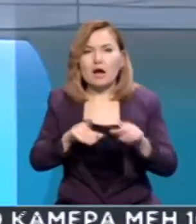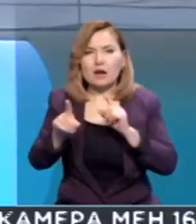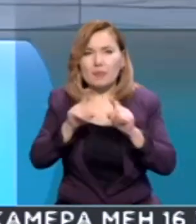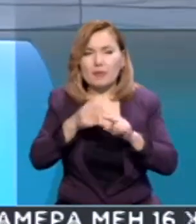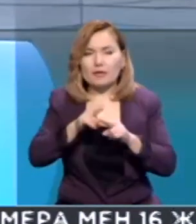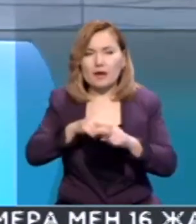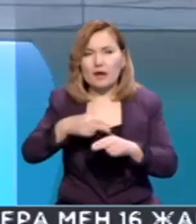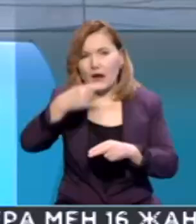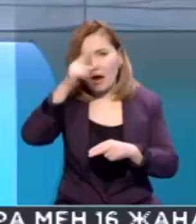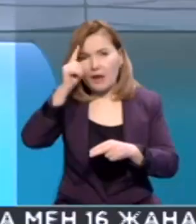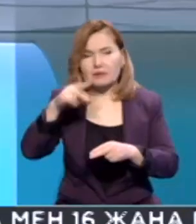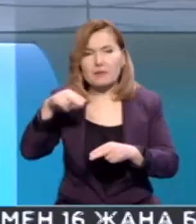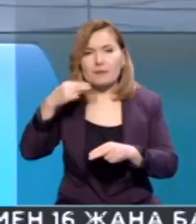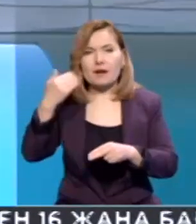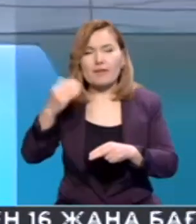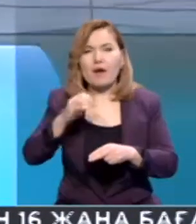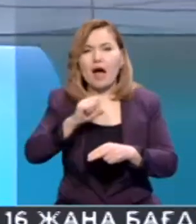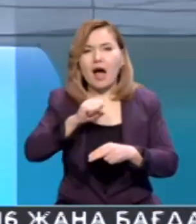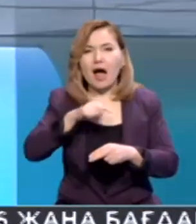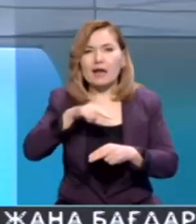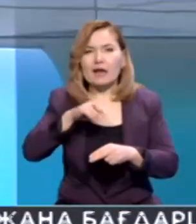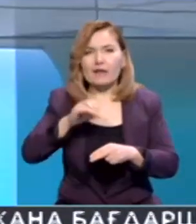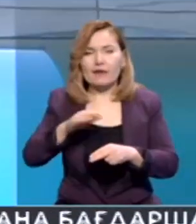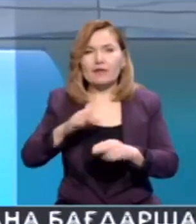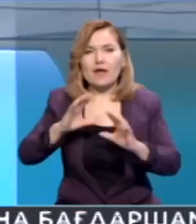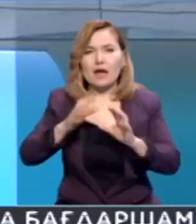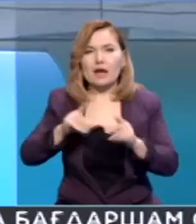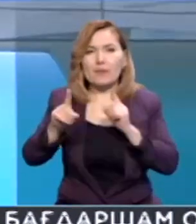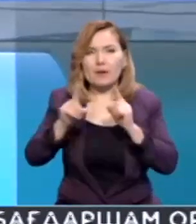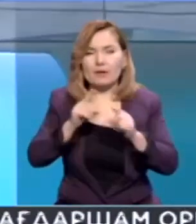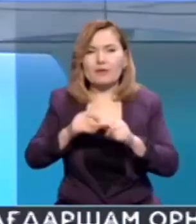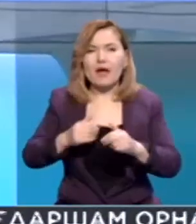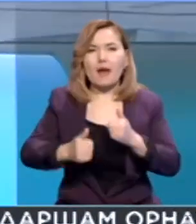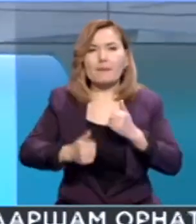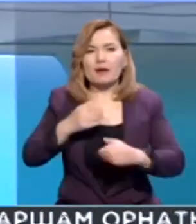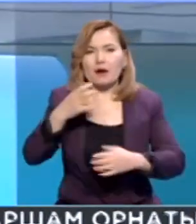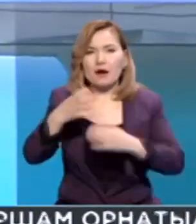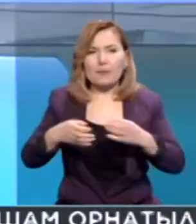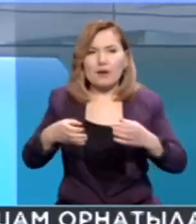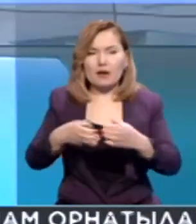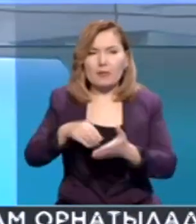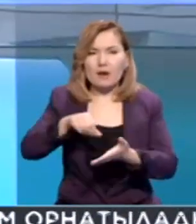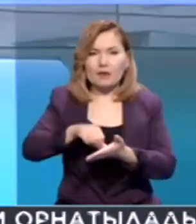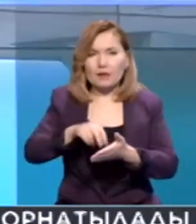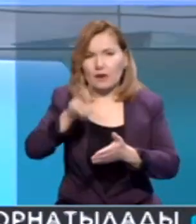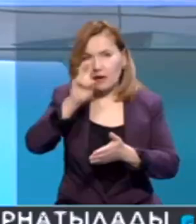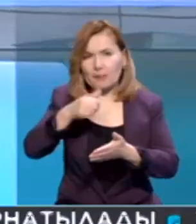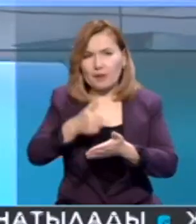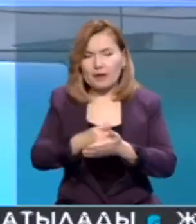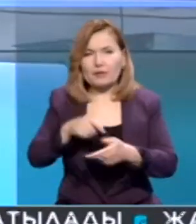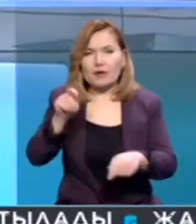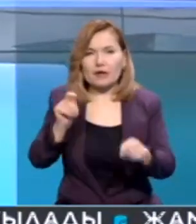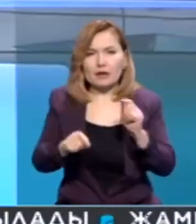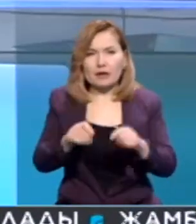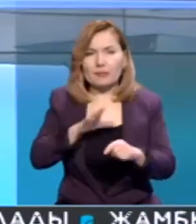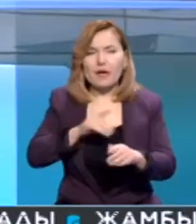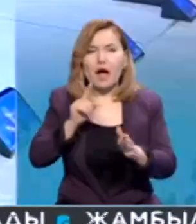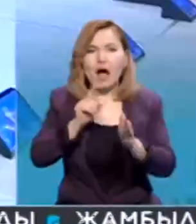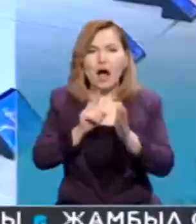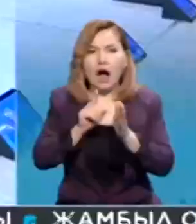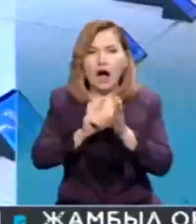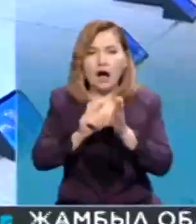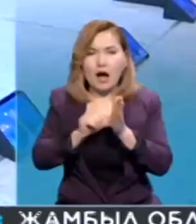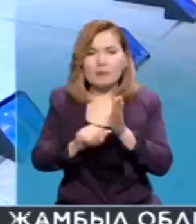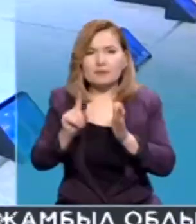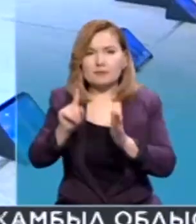отырған Әзербайжан президенті Ильхам Алиев. Әлемдік жиынға беделді халықаралық ұйымдардың өкілдері мен мемлекет басшылары келген. 61